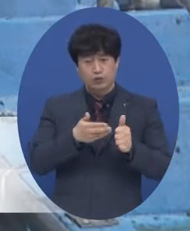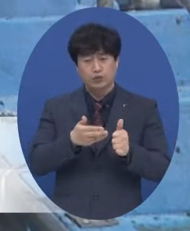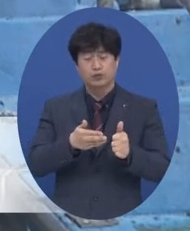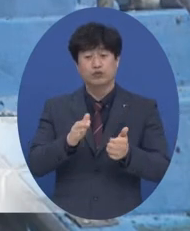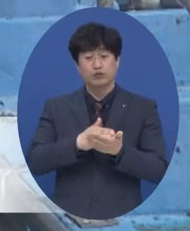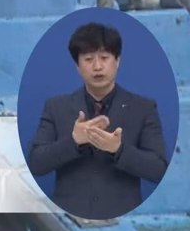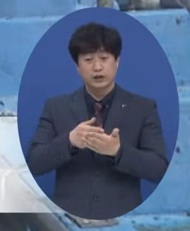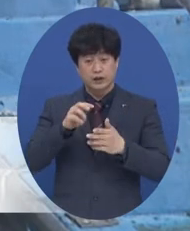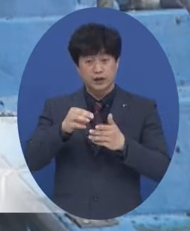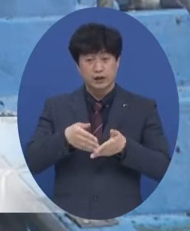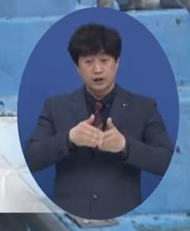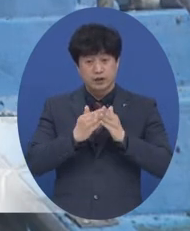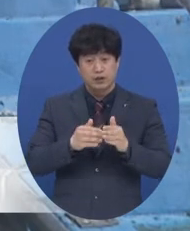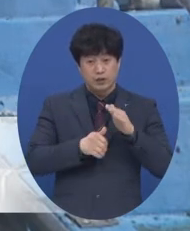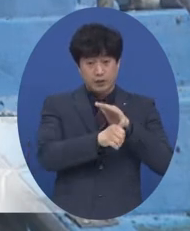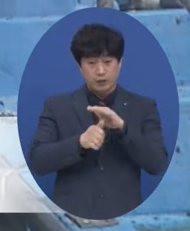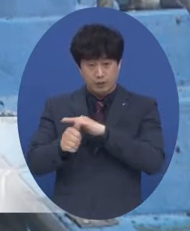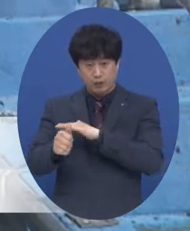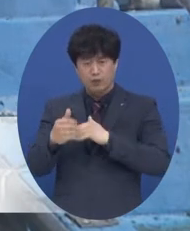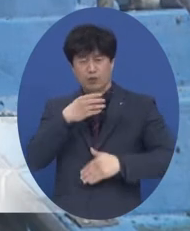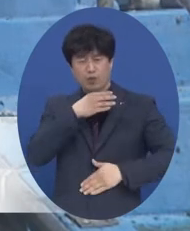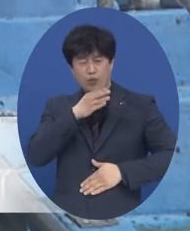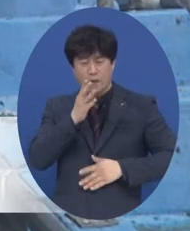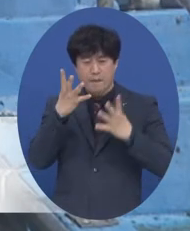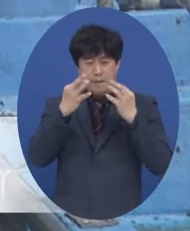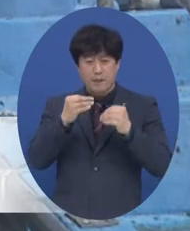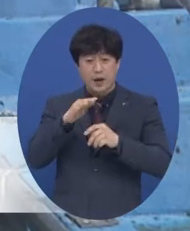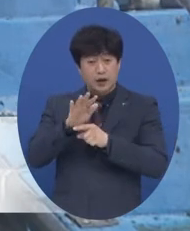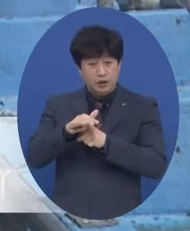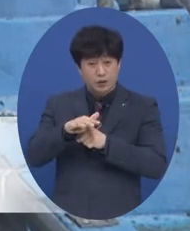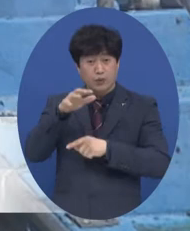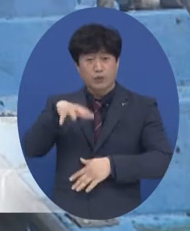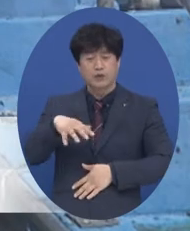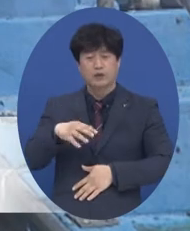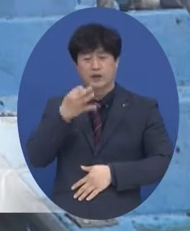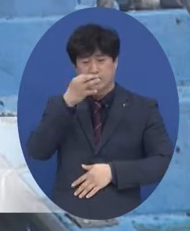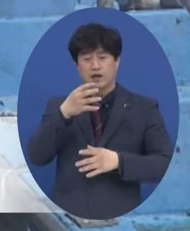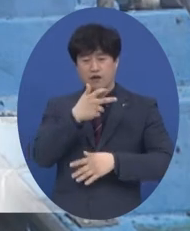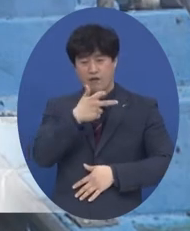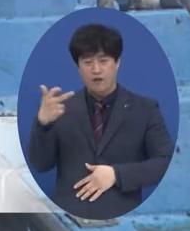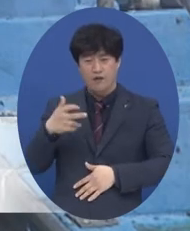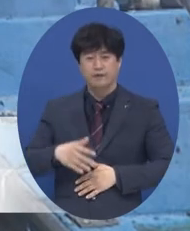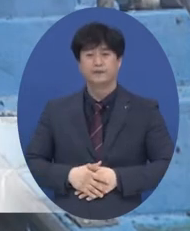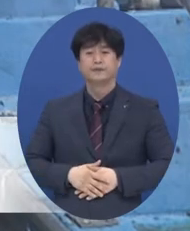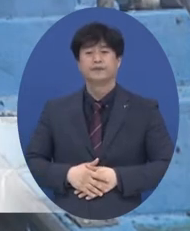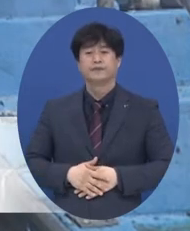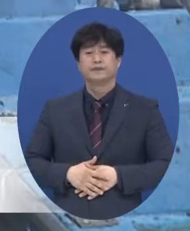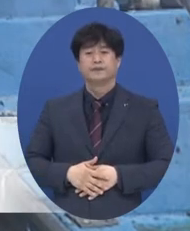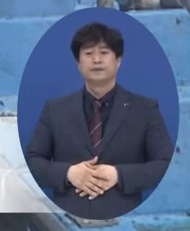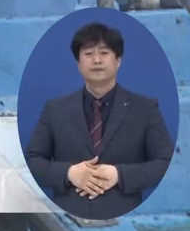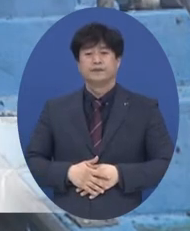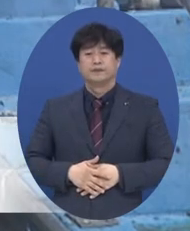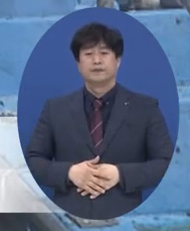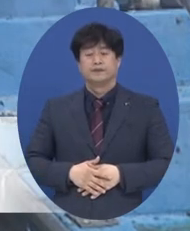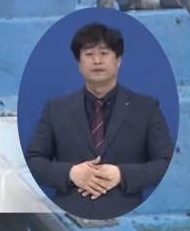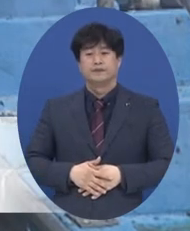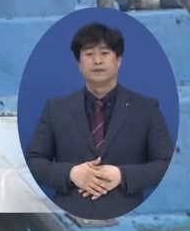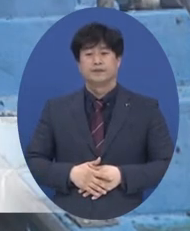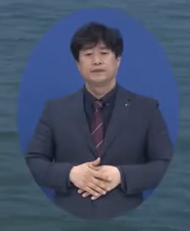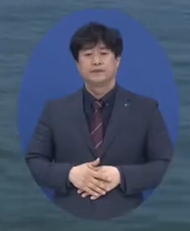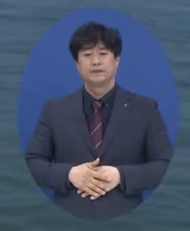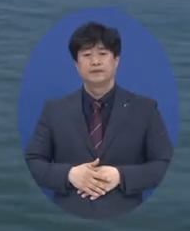있는데요. 특히 고령화된 어촌마을에 효자 노릇을 하고 있다고 합니다. 최재영 기자가 현장 함께했습니다.